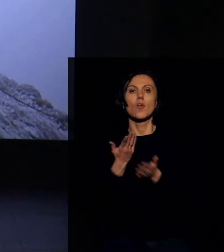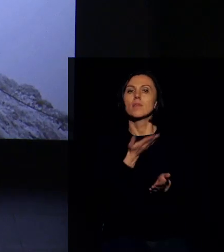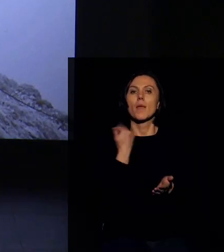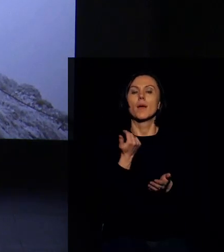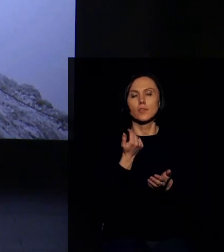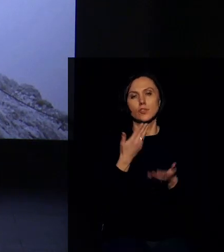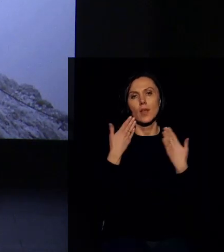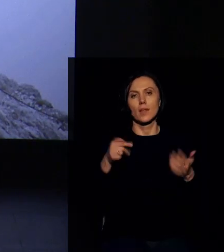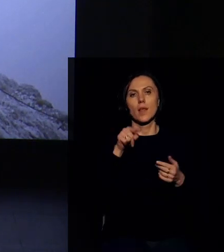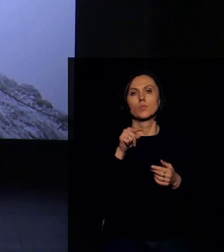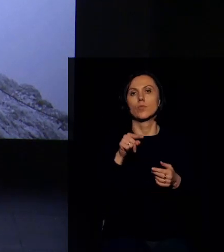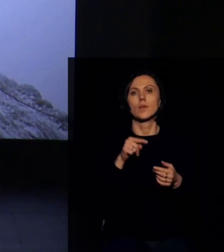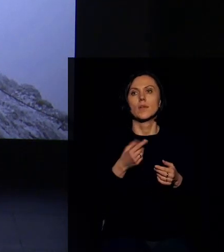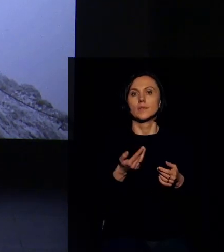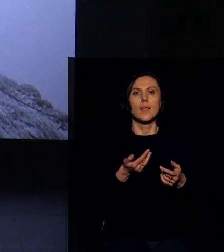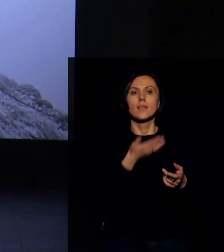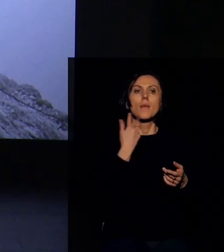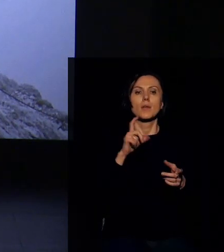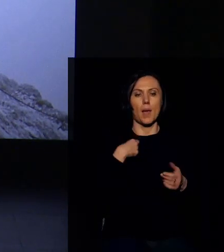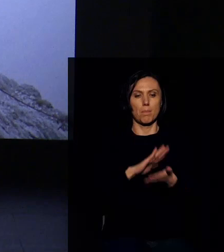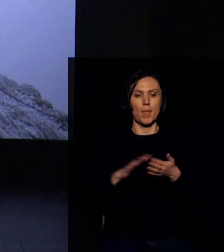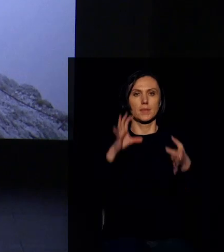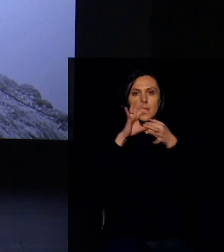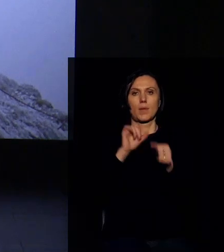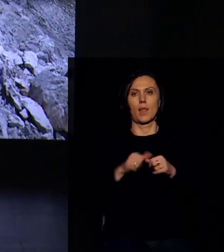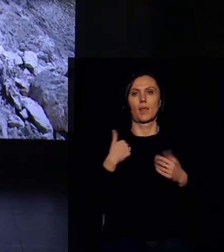groziłby nam brakiem asekuracji.